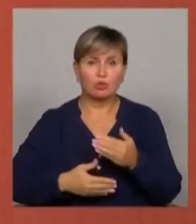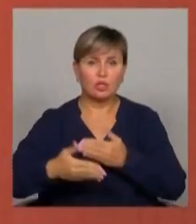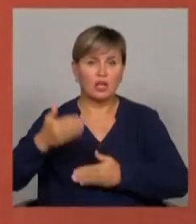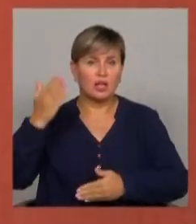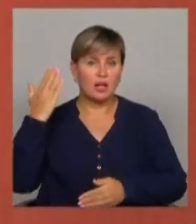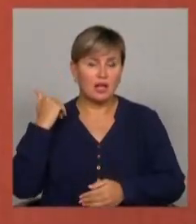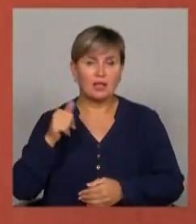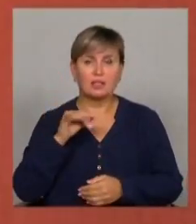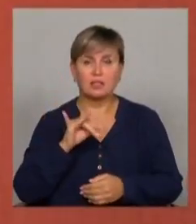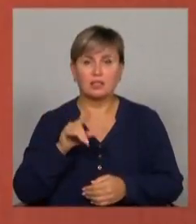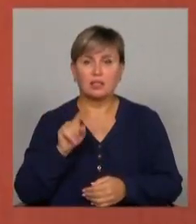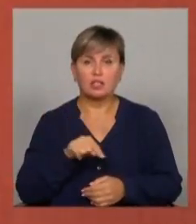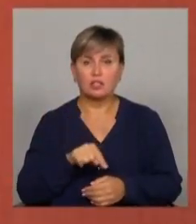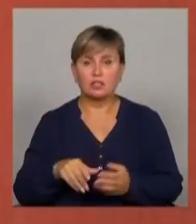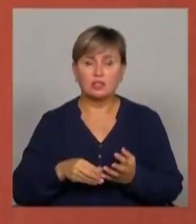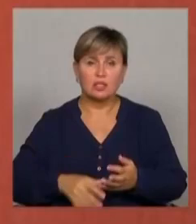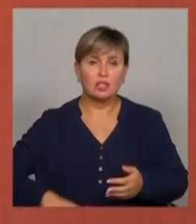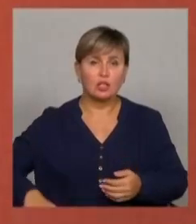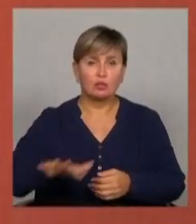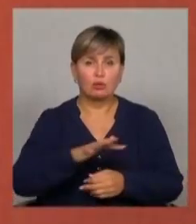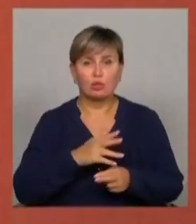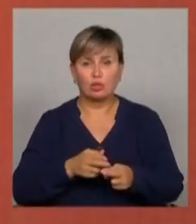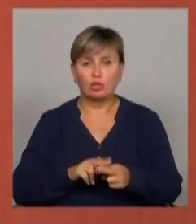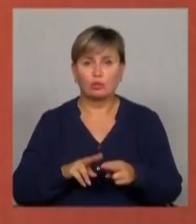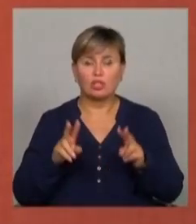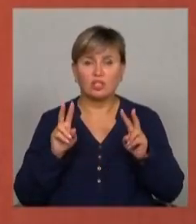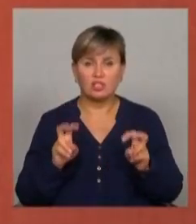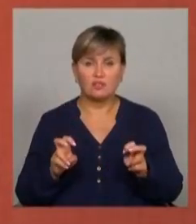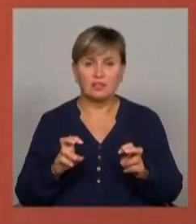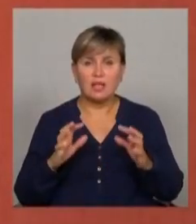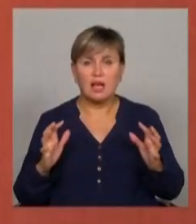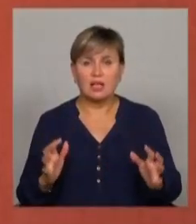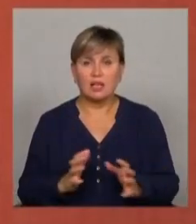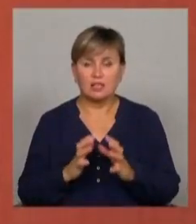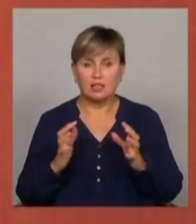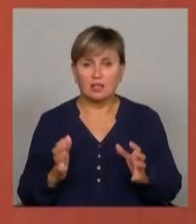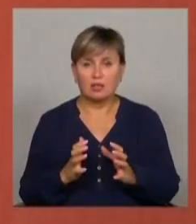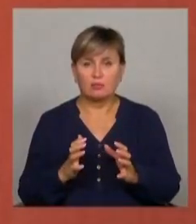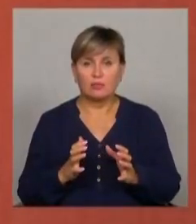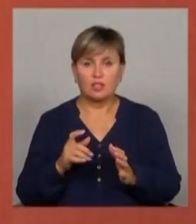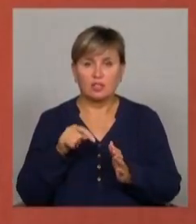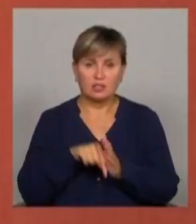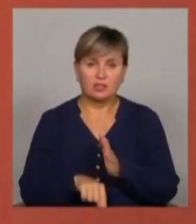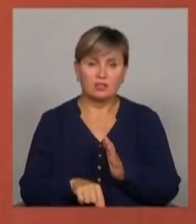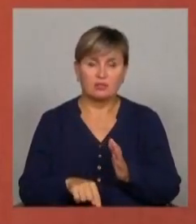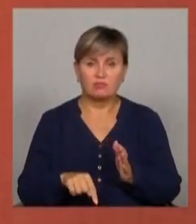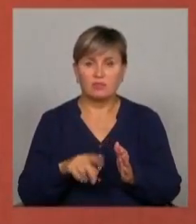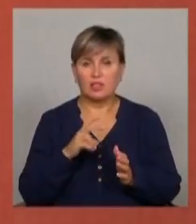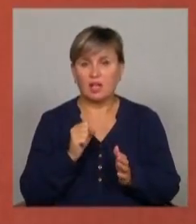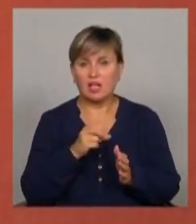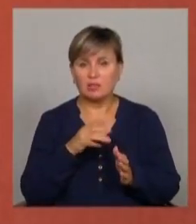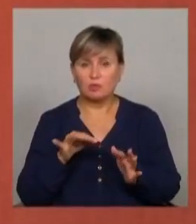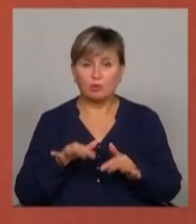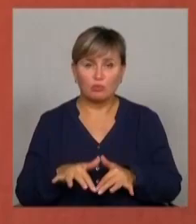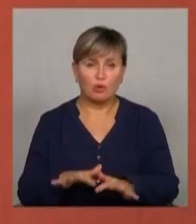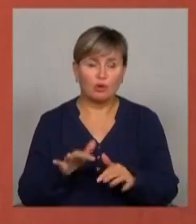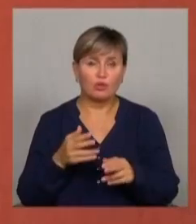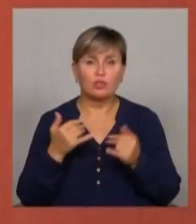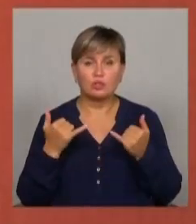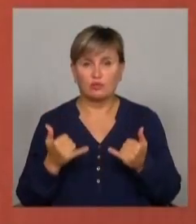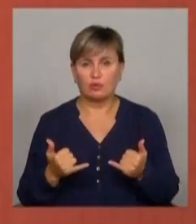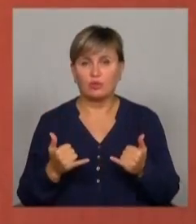те территории, которые называются охраняемыми, да, в самом Каспийском море, они все-таки